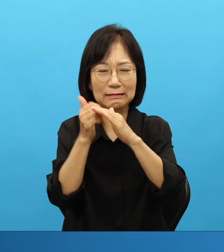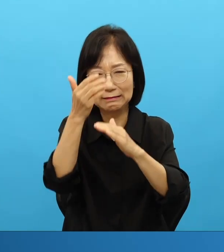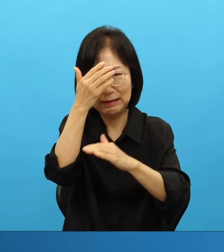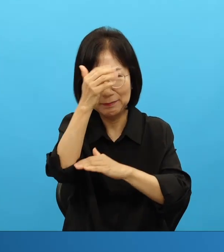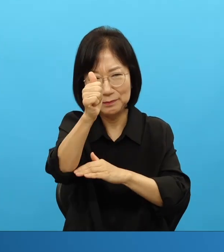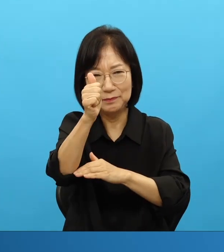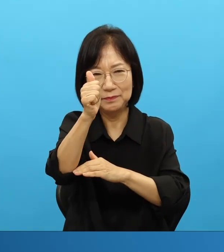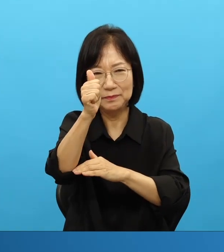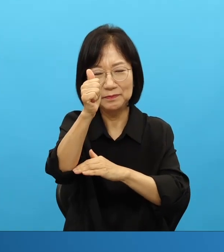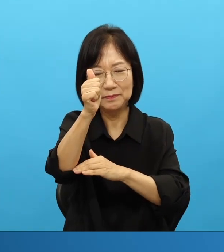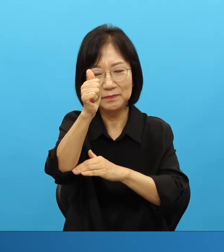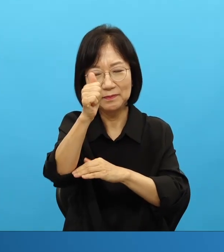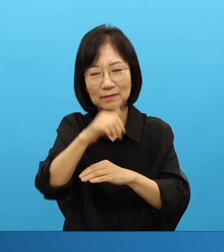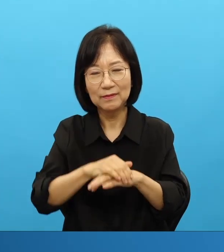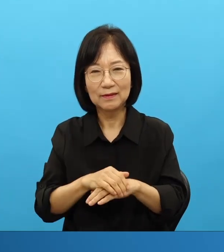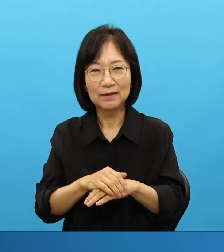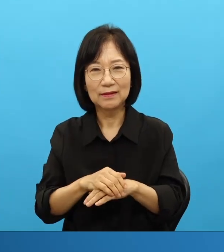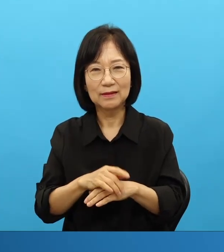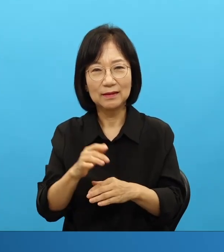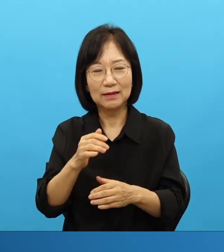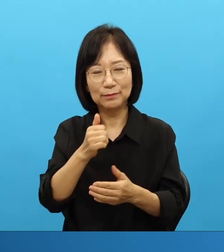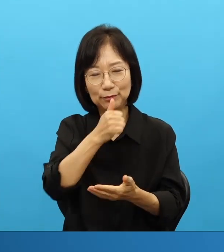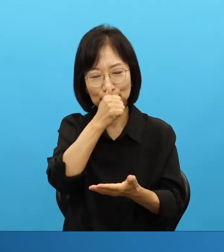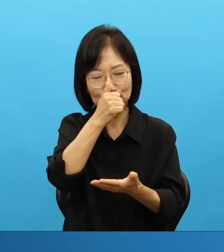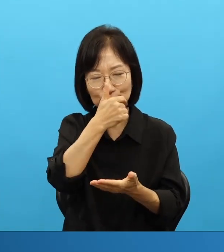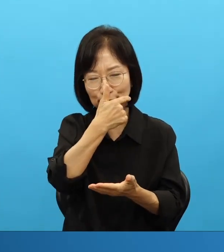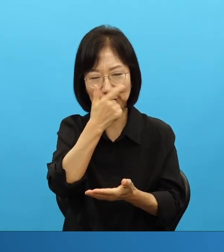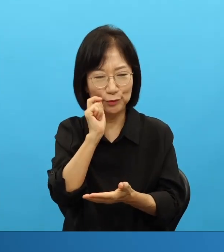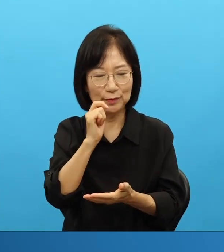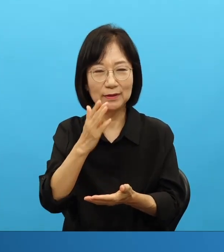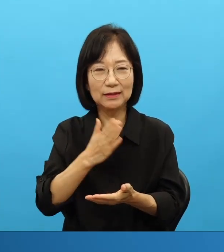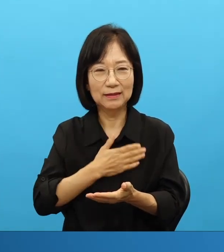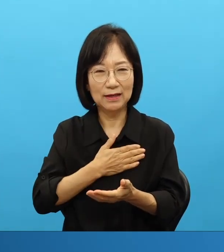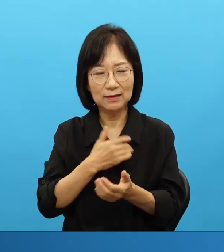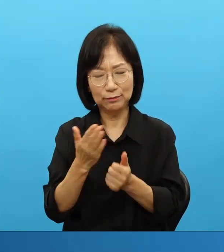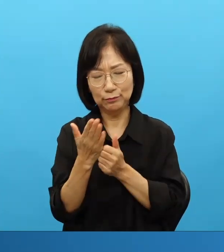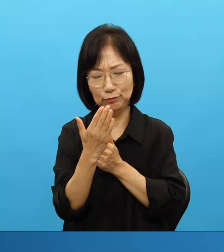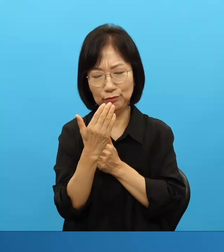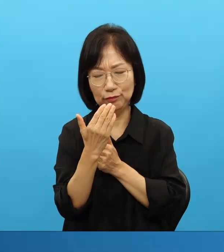모익한 날 부르셔서